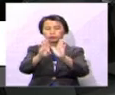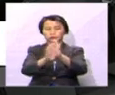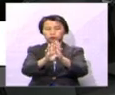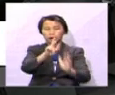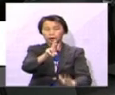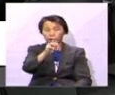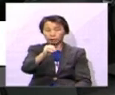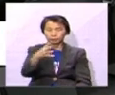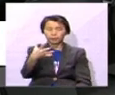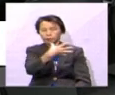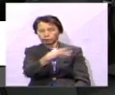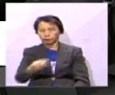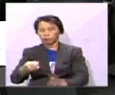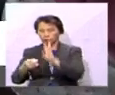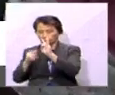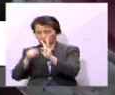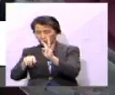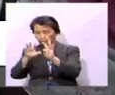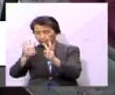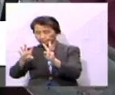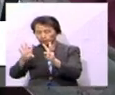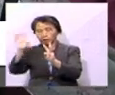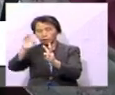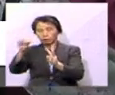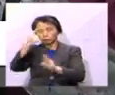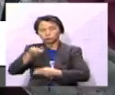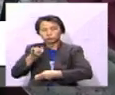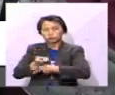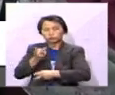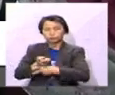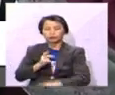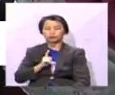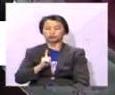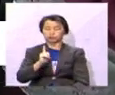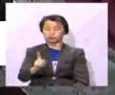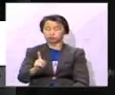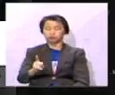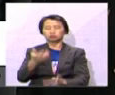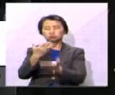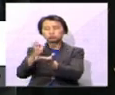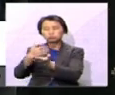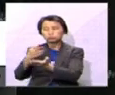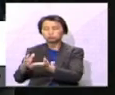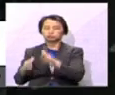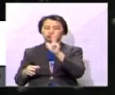RM44.15 bilion. Manakala 6.4% untuk simpanan syariah dengan agihan dividen